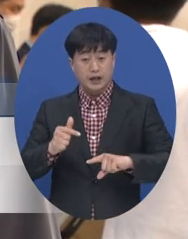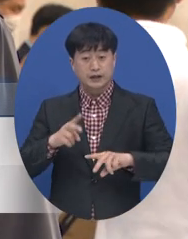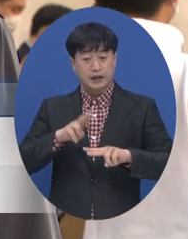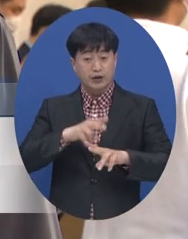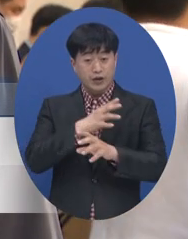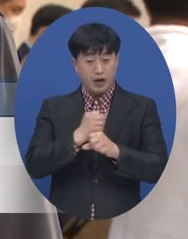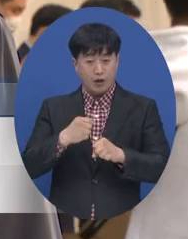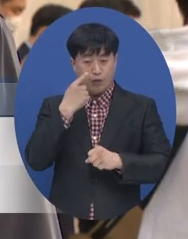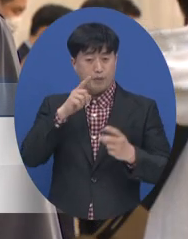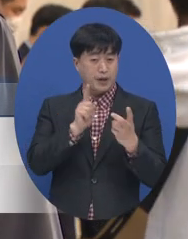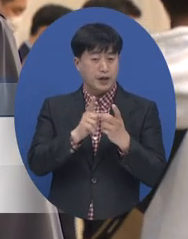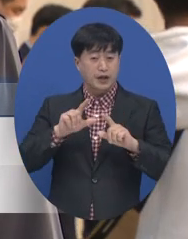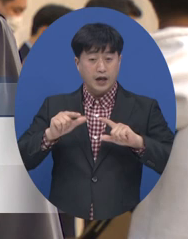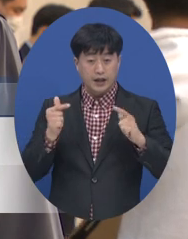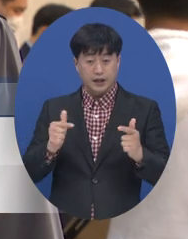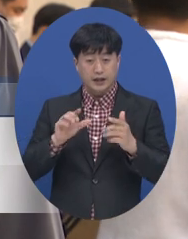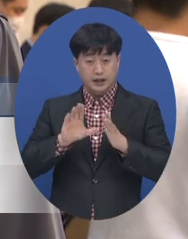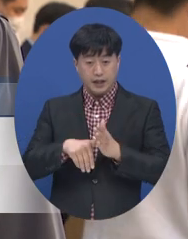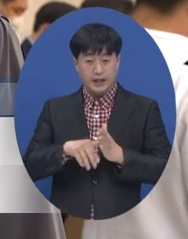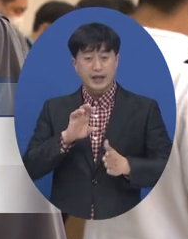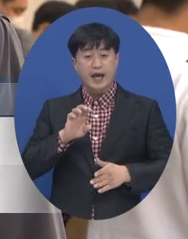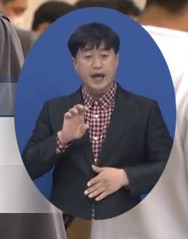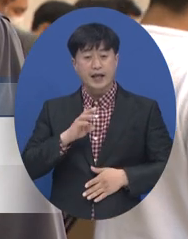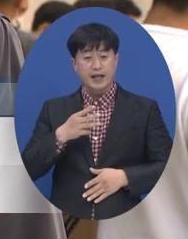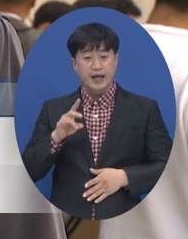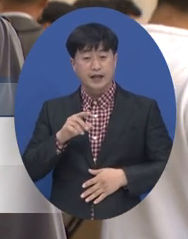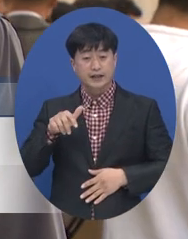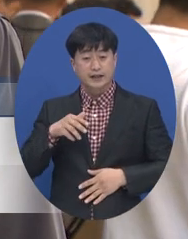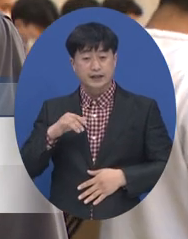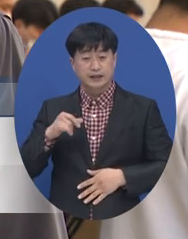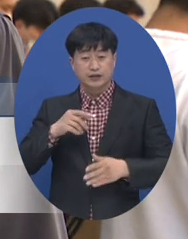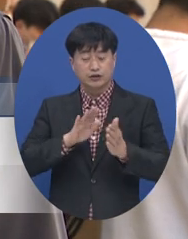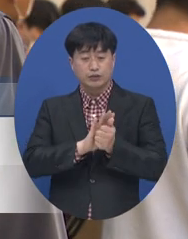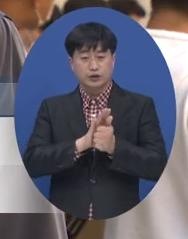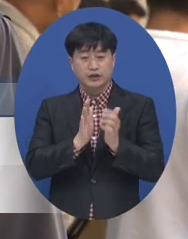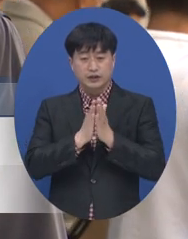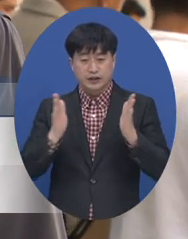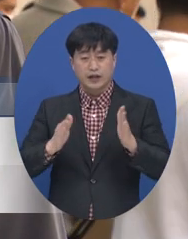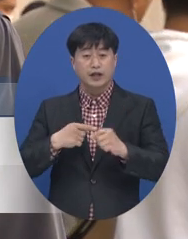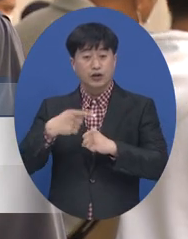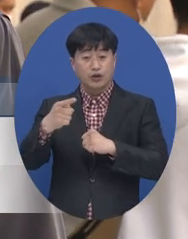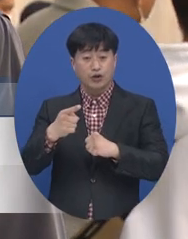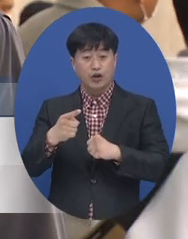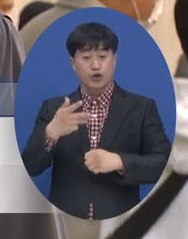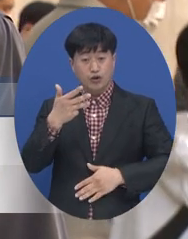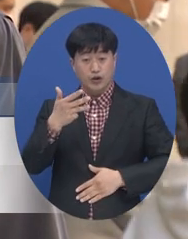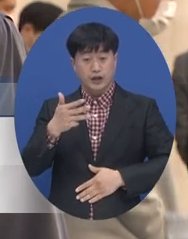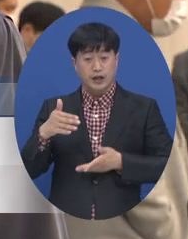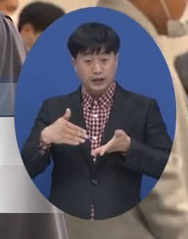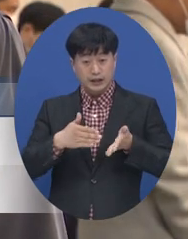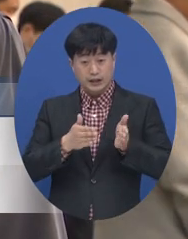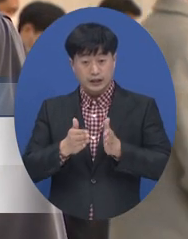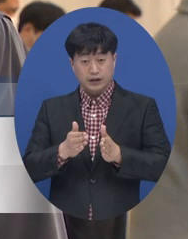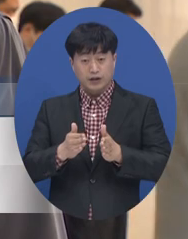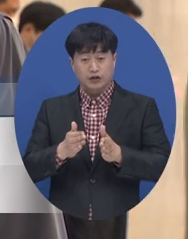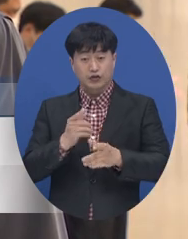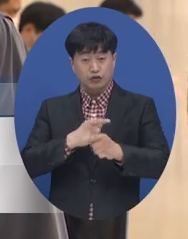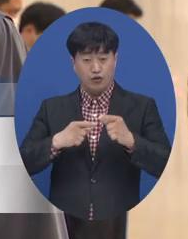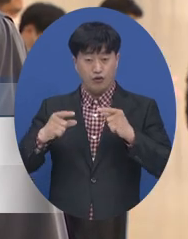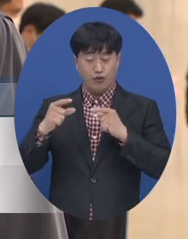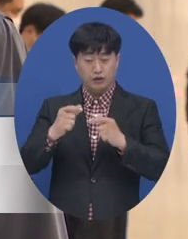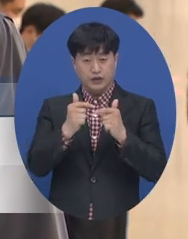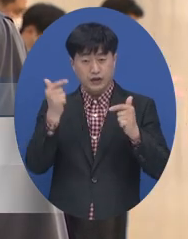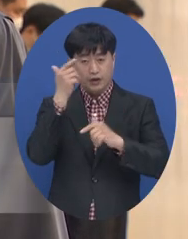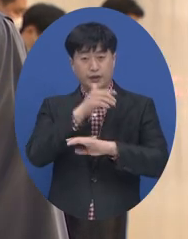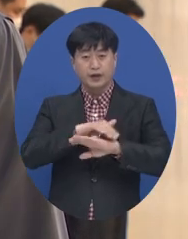시대를 대비한 태그릿 서비스를 도입해서 운영하고 있습니다. 내년도에는 추가적으로 8개 노선도